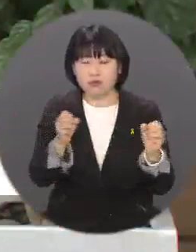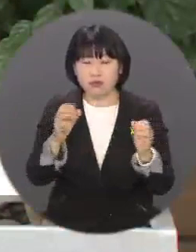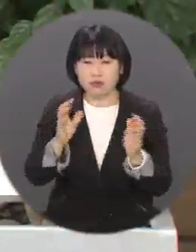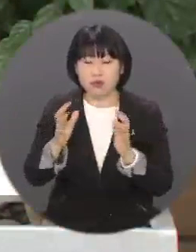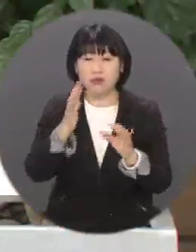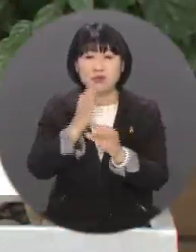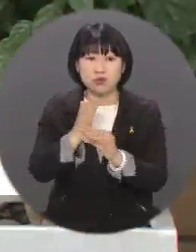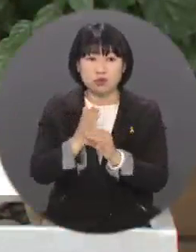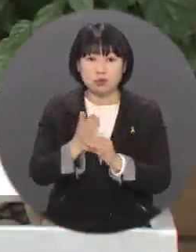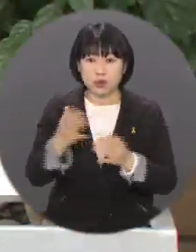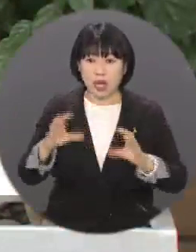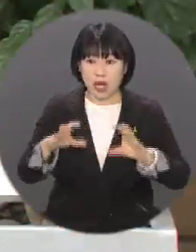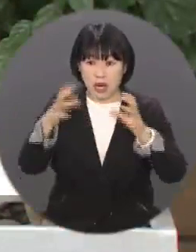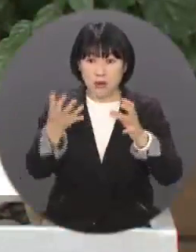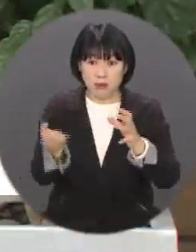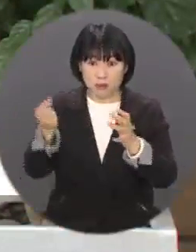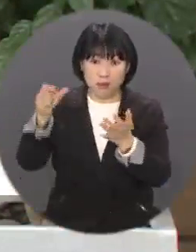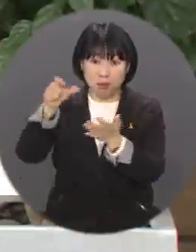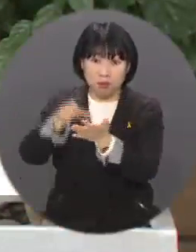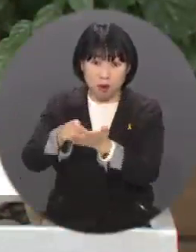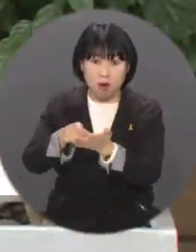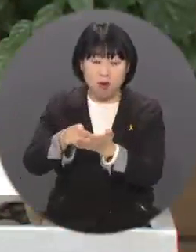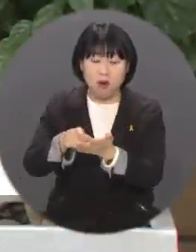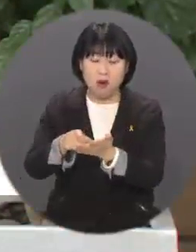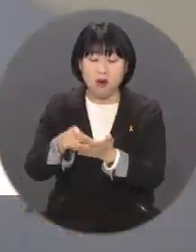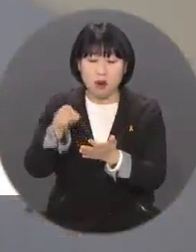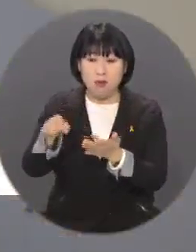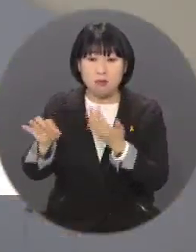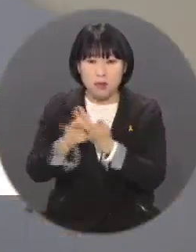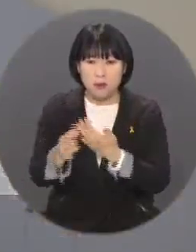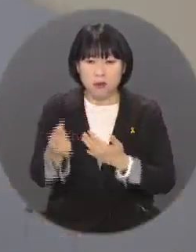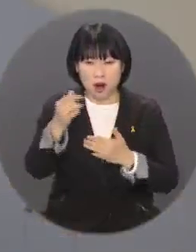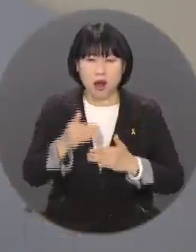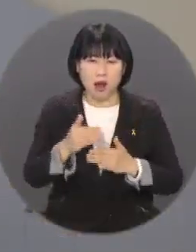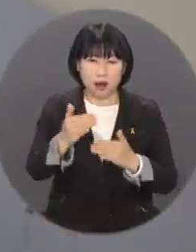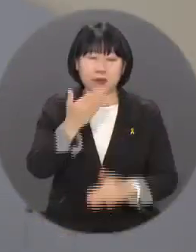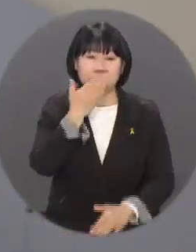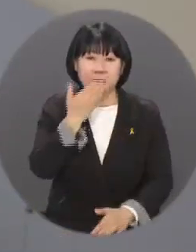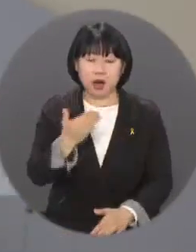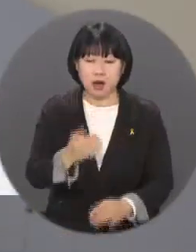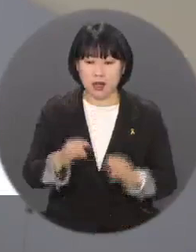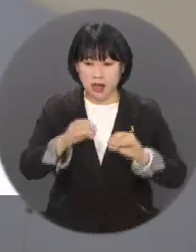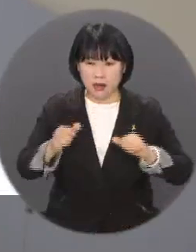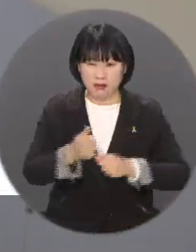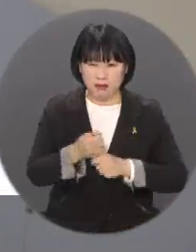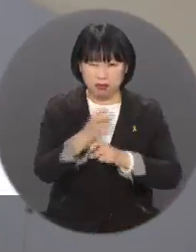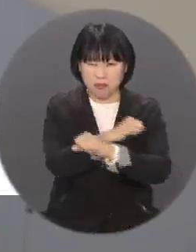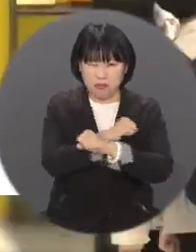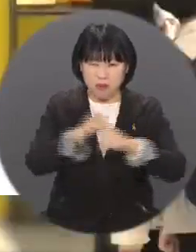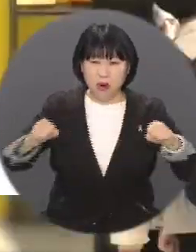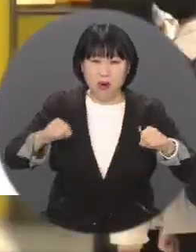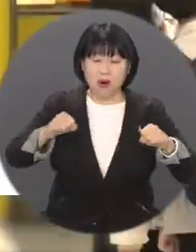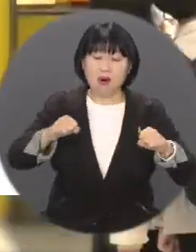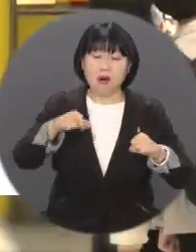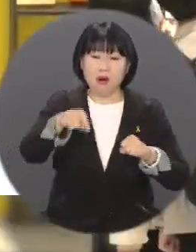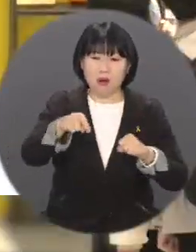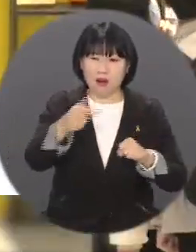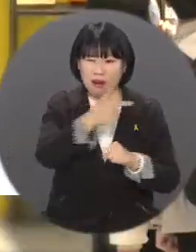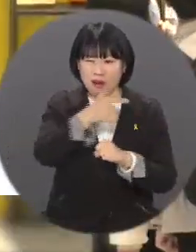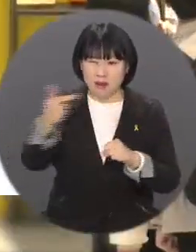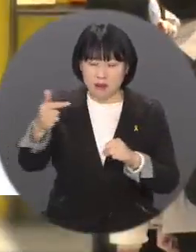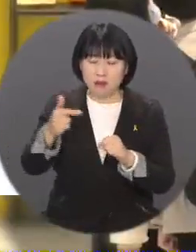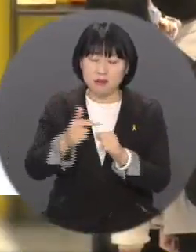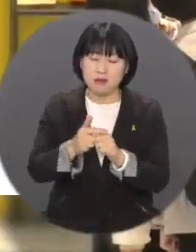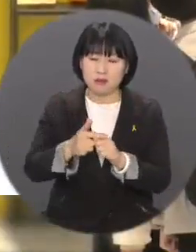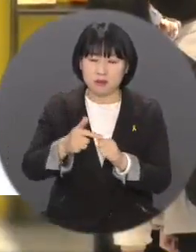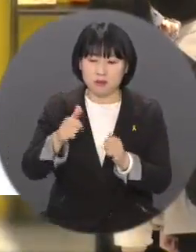되고 이제 국정과제에 들어가게 되면 아무래도 더 힘을 받지 않을까. 광주시는 부지 10만 제곱미터 이상의 대형 쇼핑몰 유치를